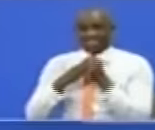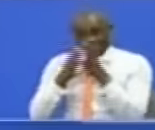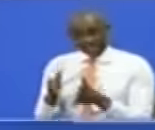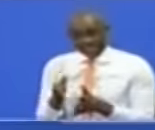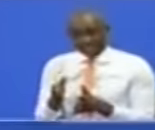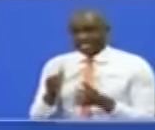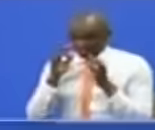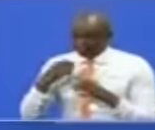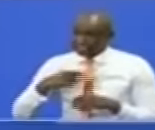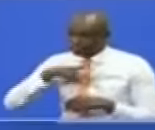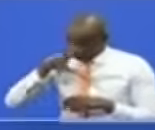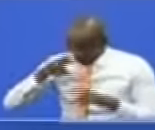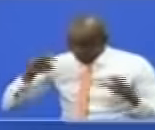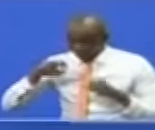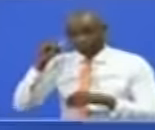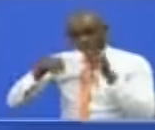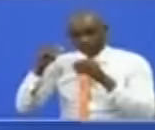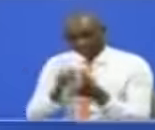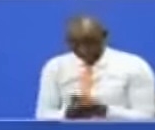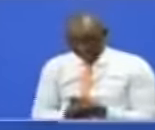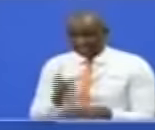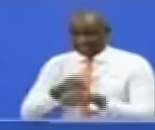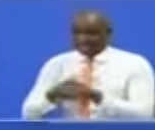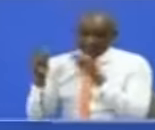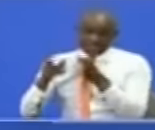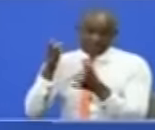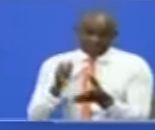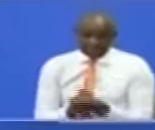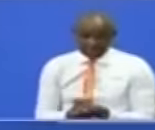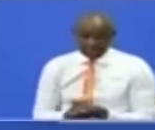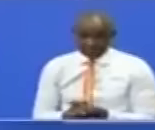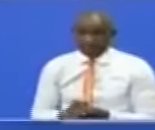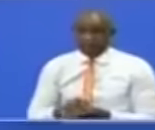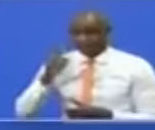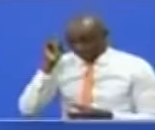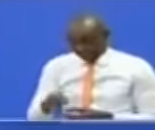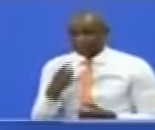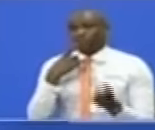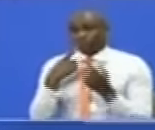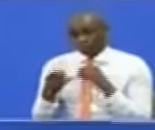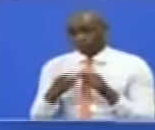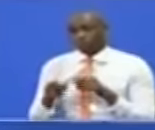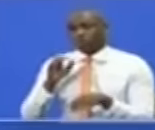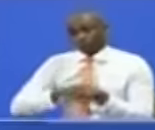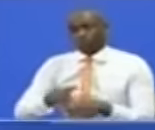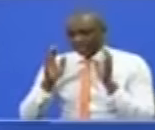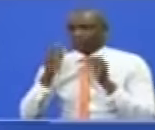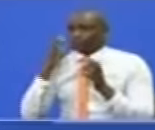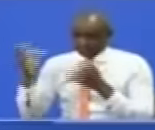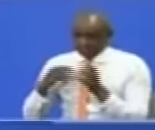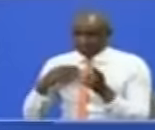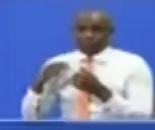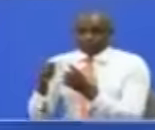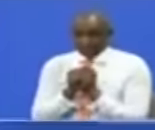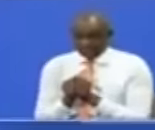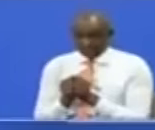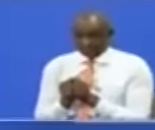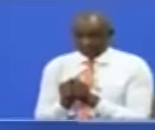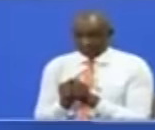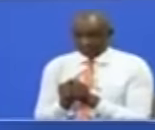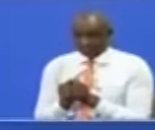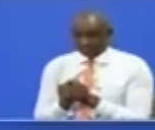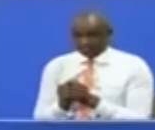kama natafuta kura kwa Elgeyo Marakwet County, nikikuja sehemu ama jukwaa kama hili, lazima tuongee kwa njia ya kuunganisha watu wetu. Na tukiwa bado